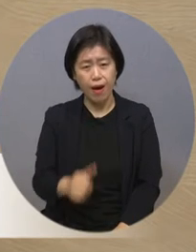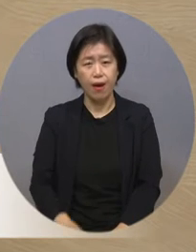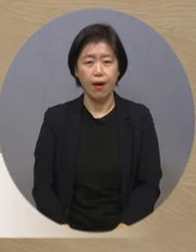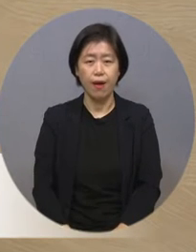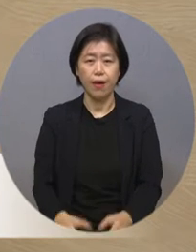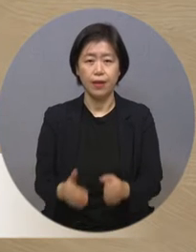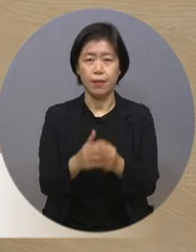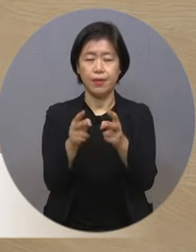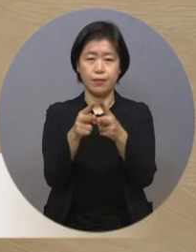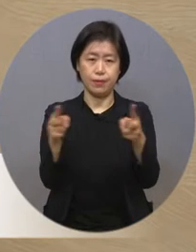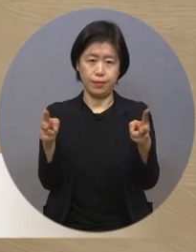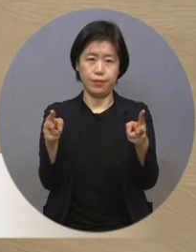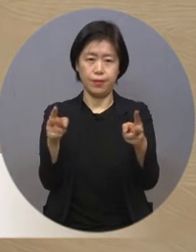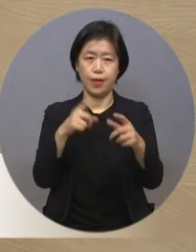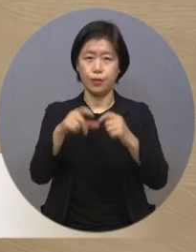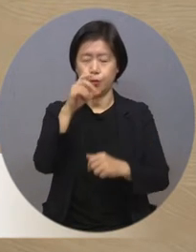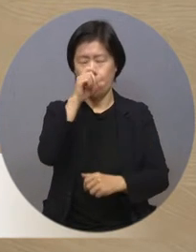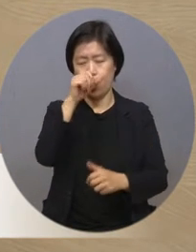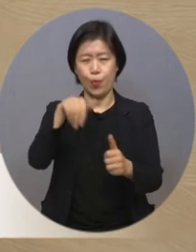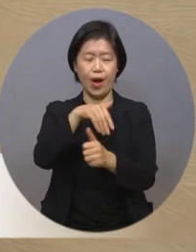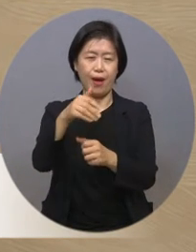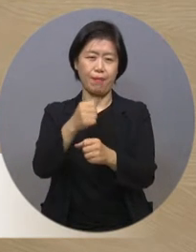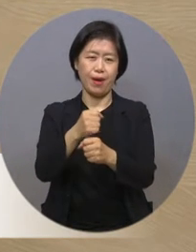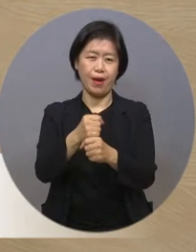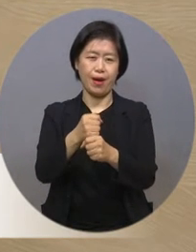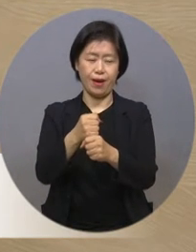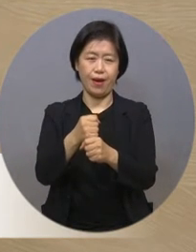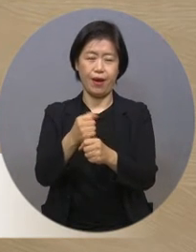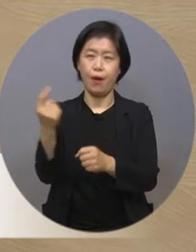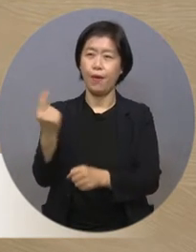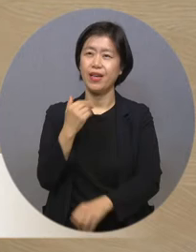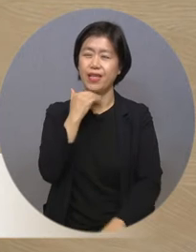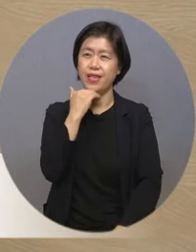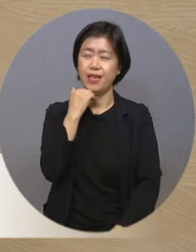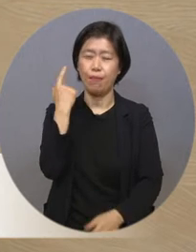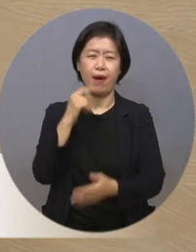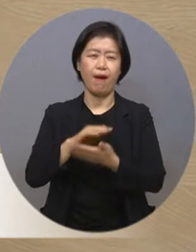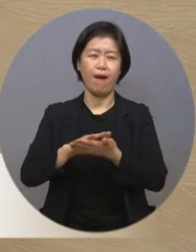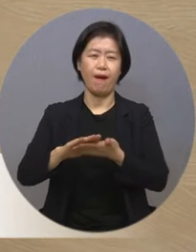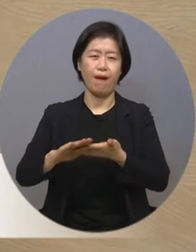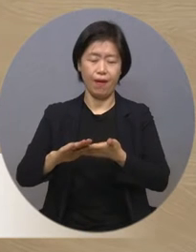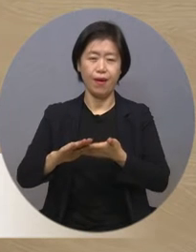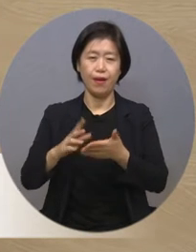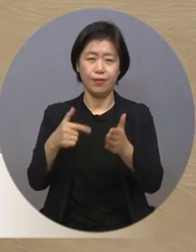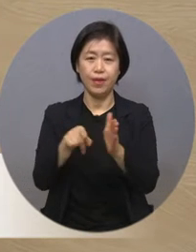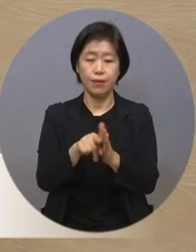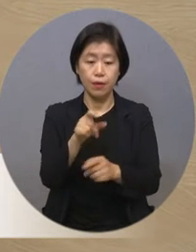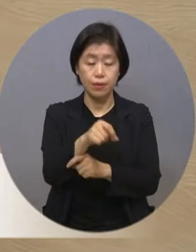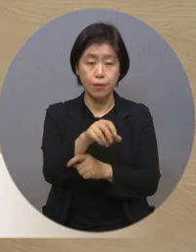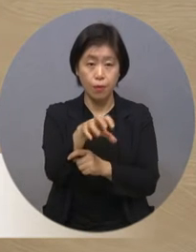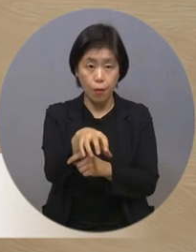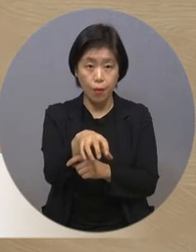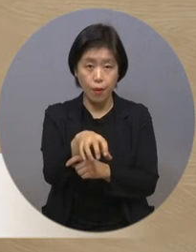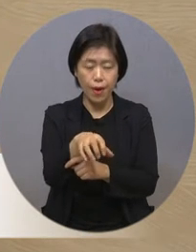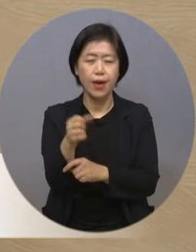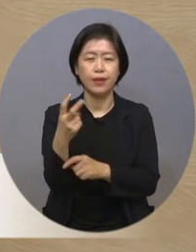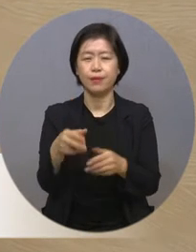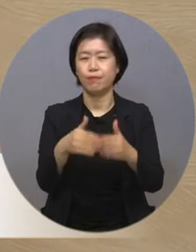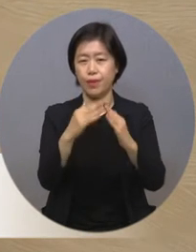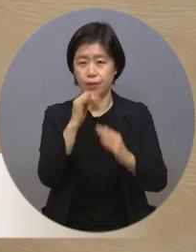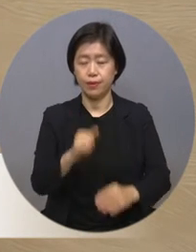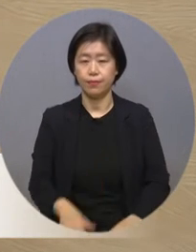어르신들이 편리하게 민원 처리를 하도록 민원실을 개설하게 되었습니다. 엄홍길 대장님은